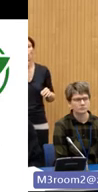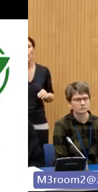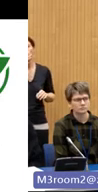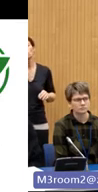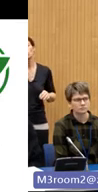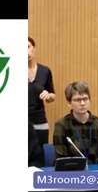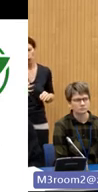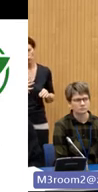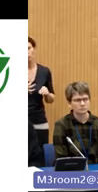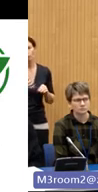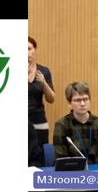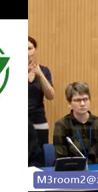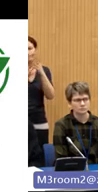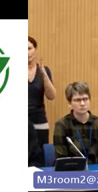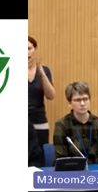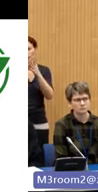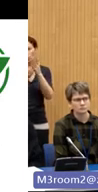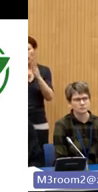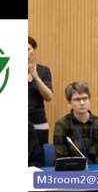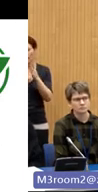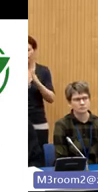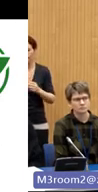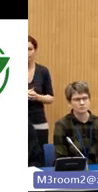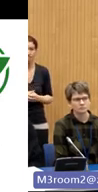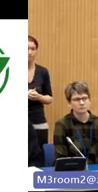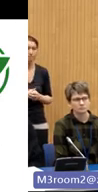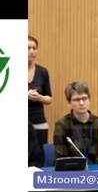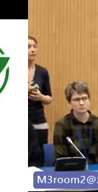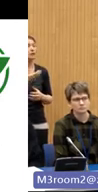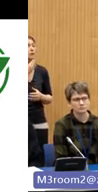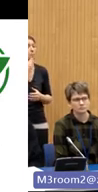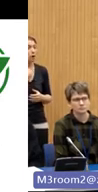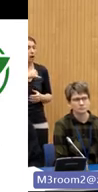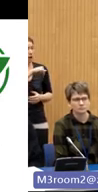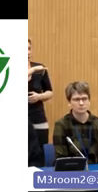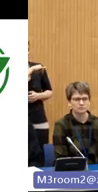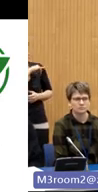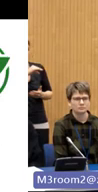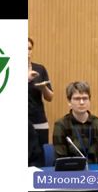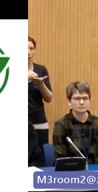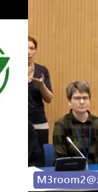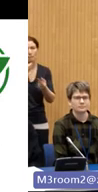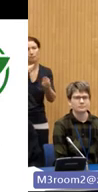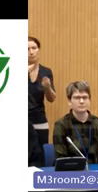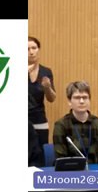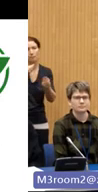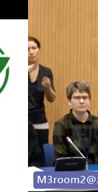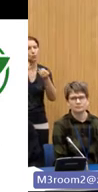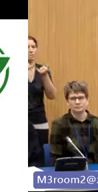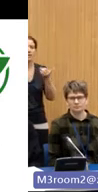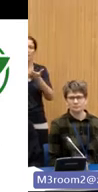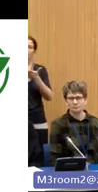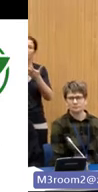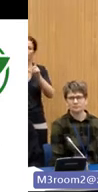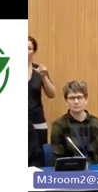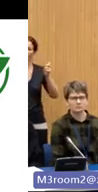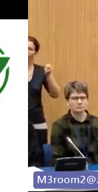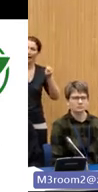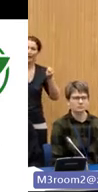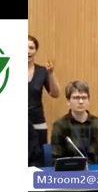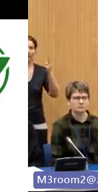verfügbar. Wer über diesen Leitfaden hinaus noch Interesse an einer Beratung hat, wie man Bildungsfachkräfte an die